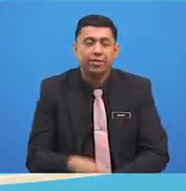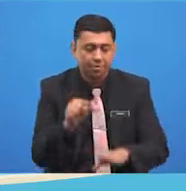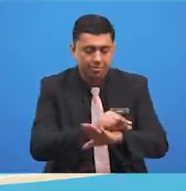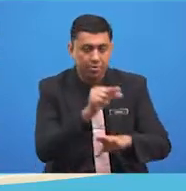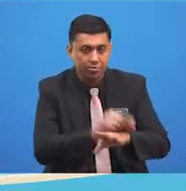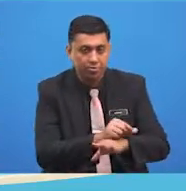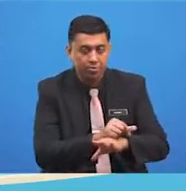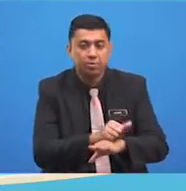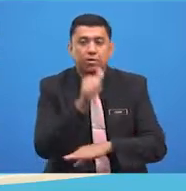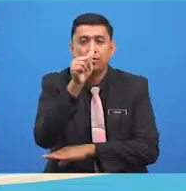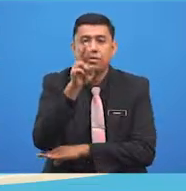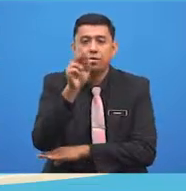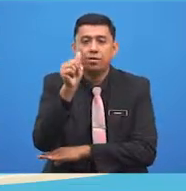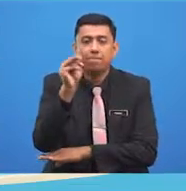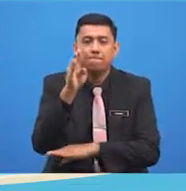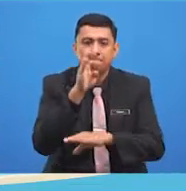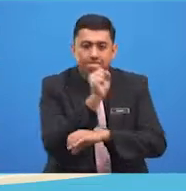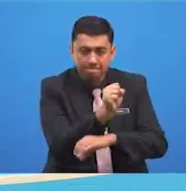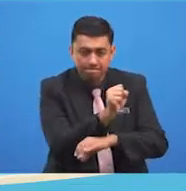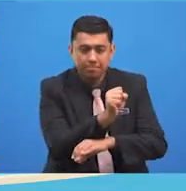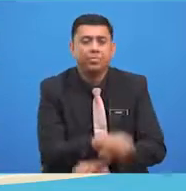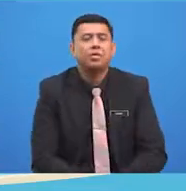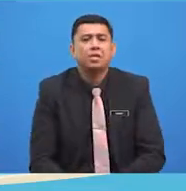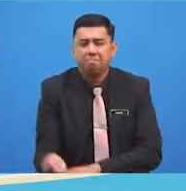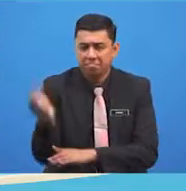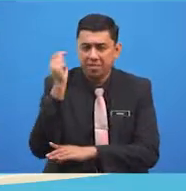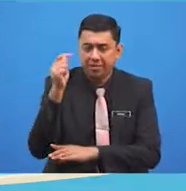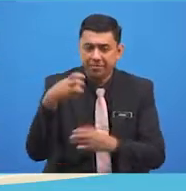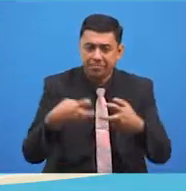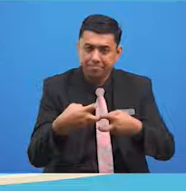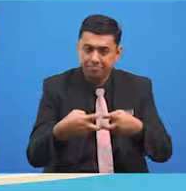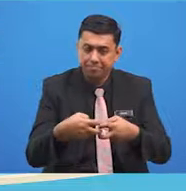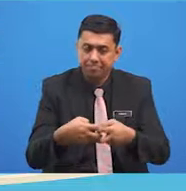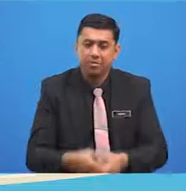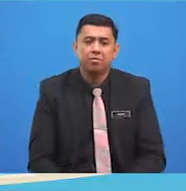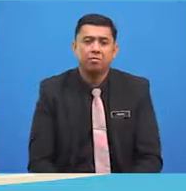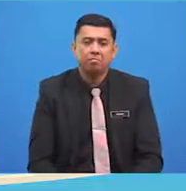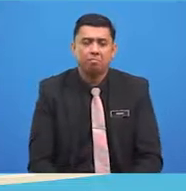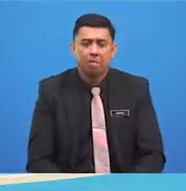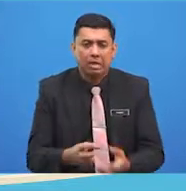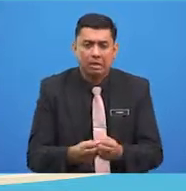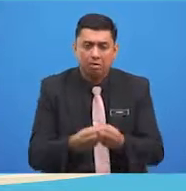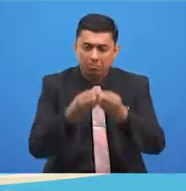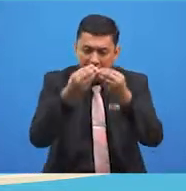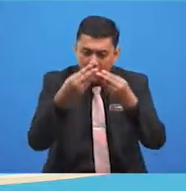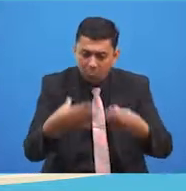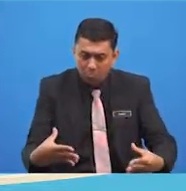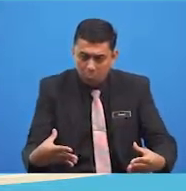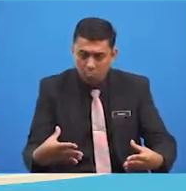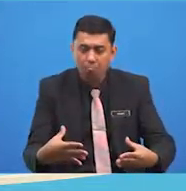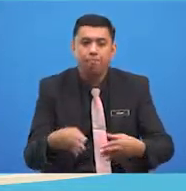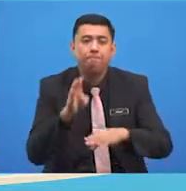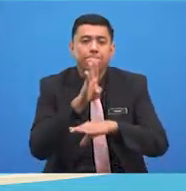kegunaan arang batu iaitu menjana tenaga elektrik dan melebur besi. Jom